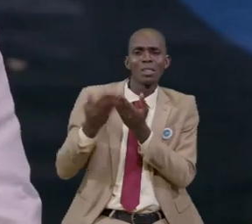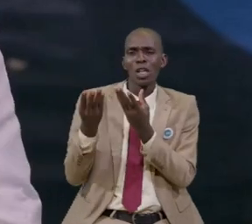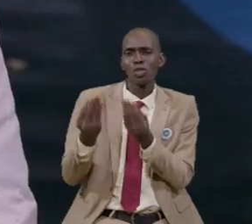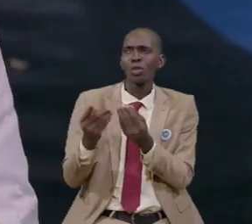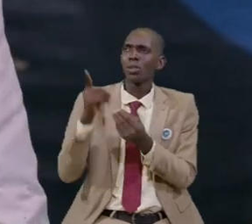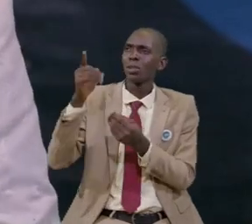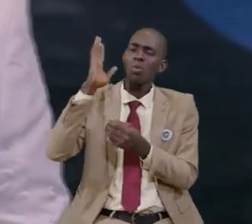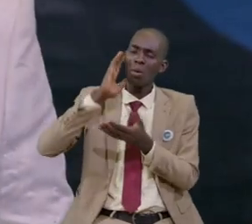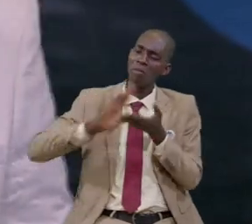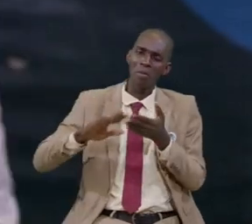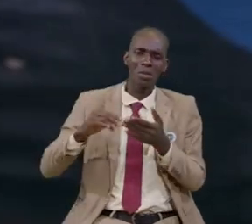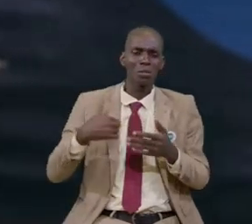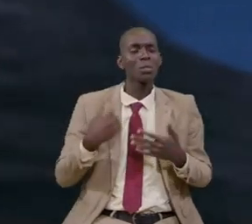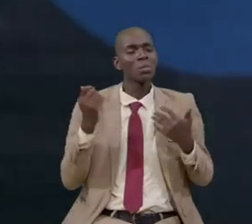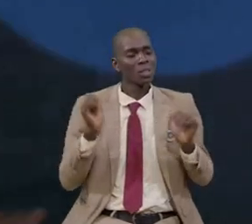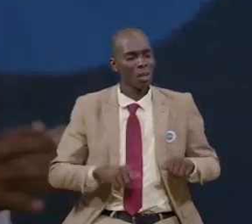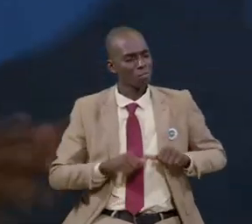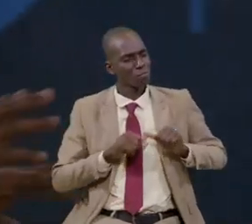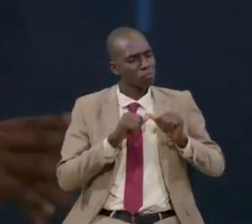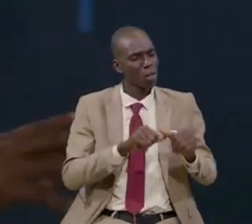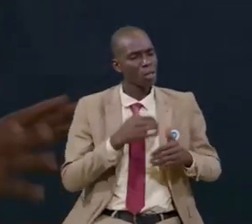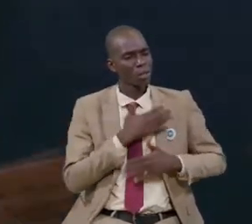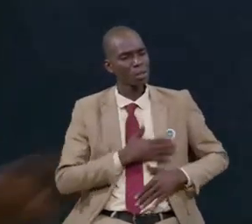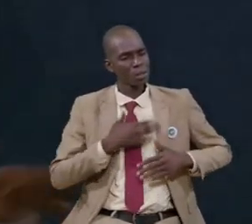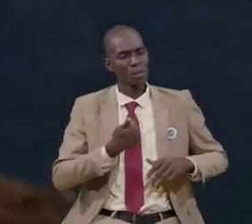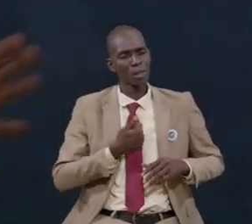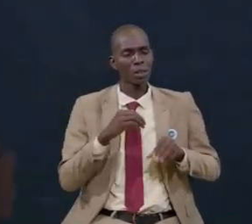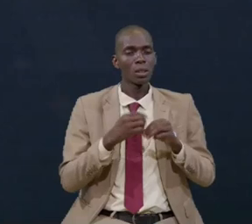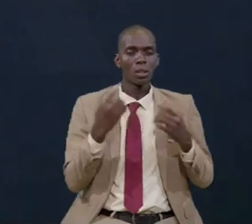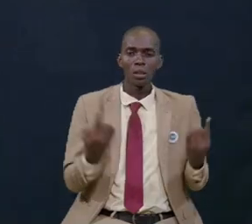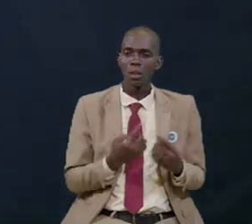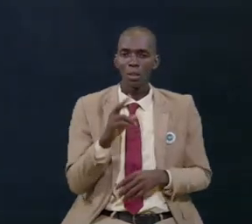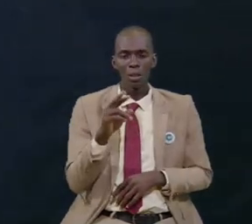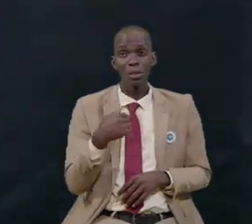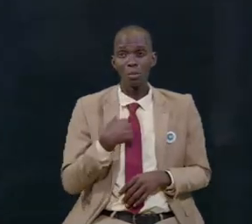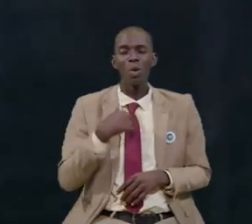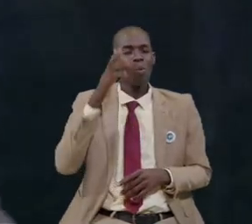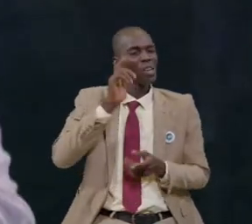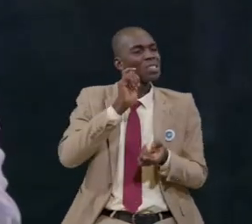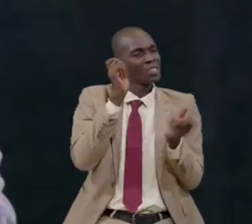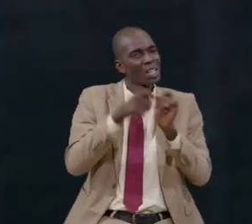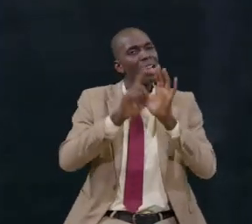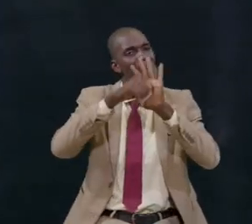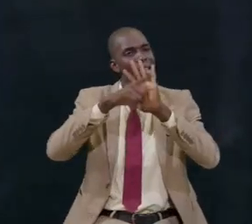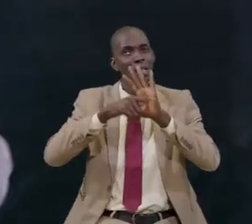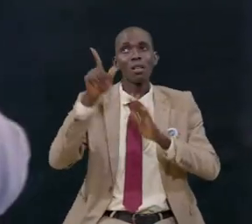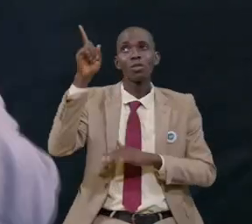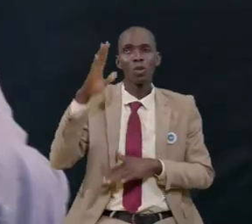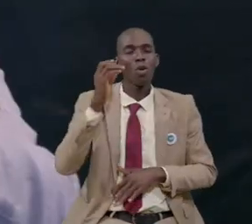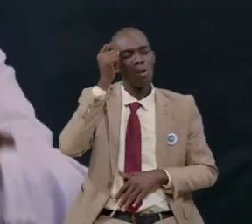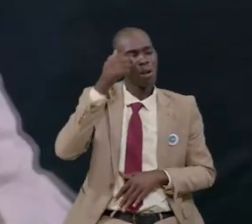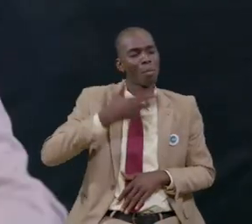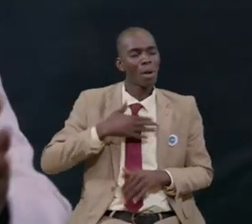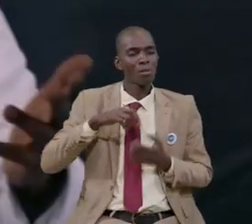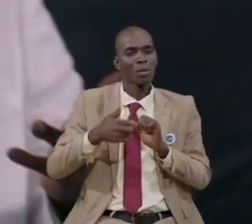l'avocat, il va pardonner. Donc, que je continue de pécher. Je vais changer après tout, que j'aille le faire.